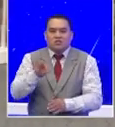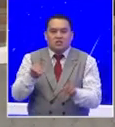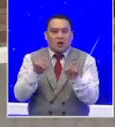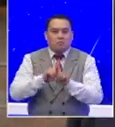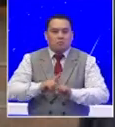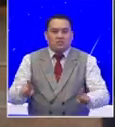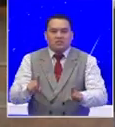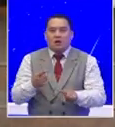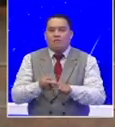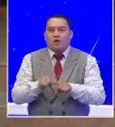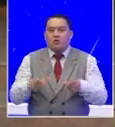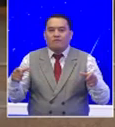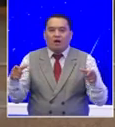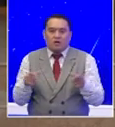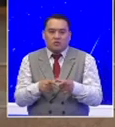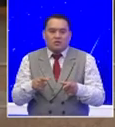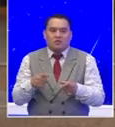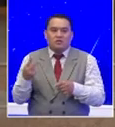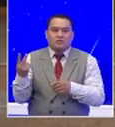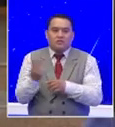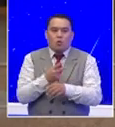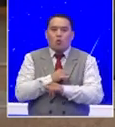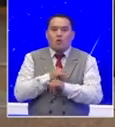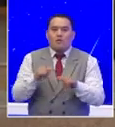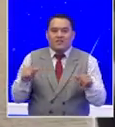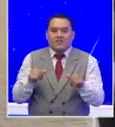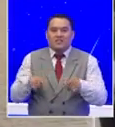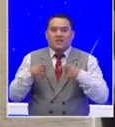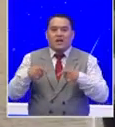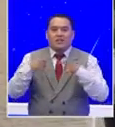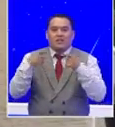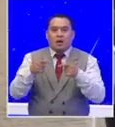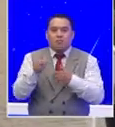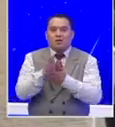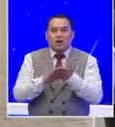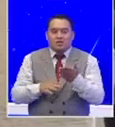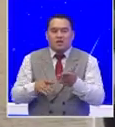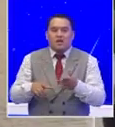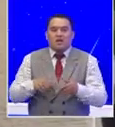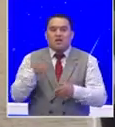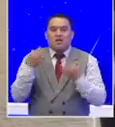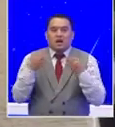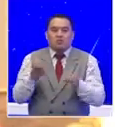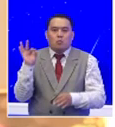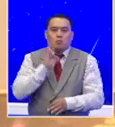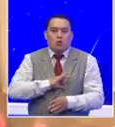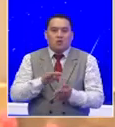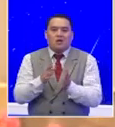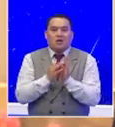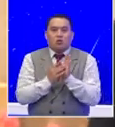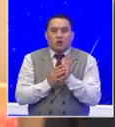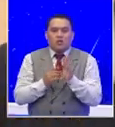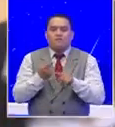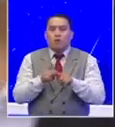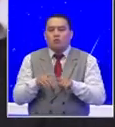необычное. Во-первых, из-за пандемии коронавируса почти вдвое увеличено количество потоков. Во-вторых, продлили время самого экзамена и разрешено пользоваться калькуляторами. И